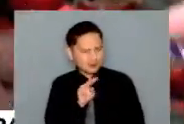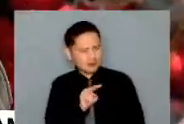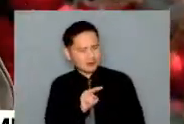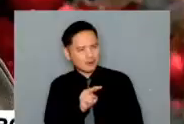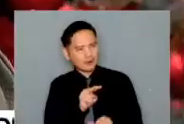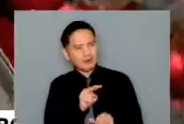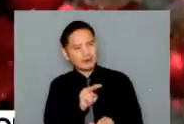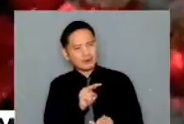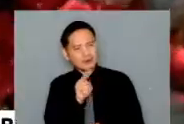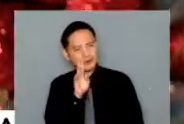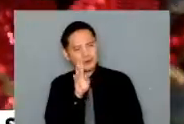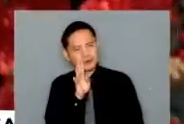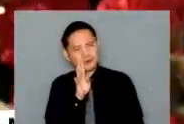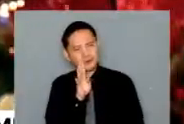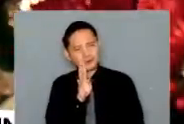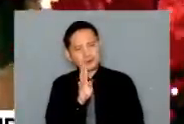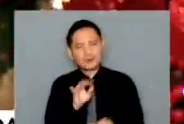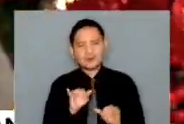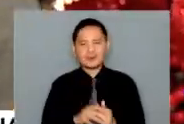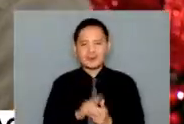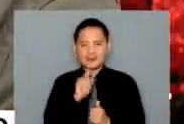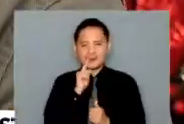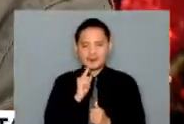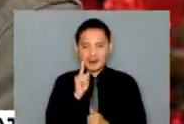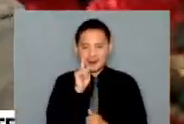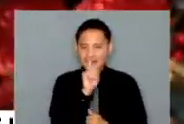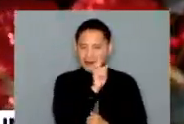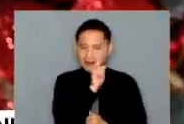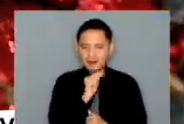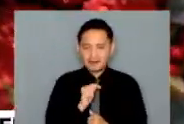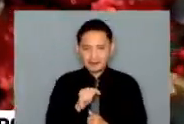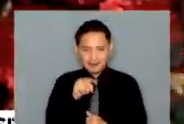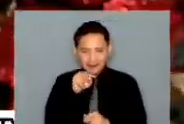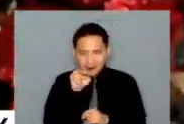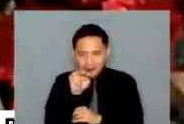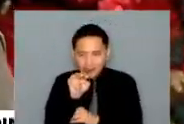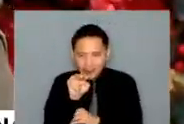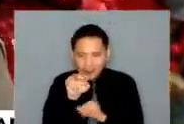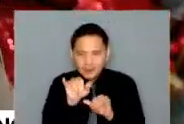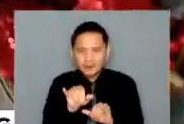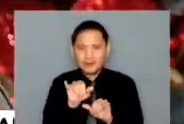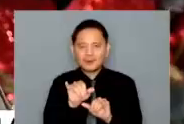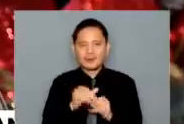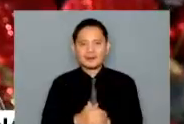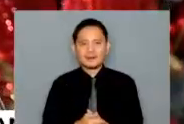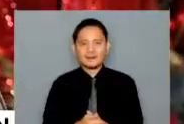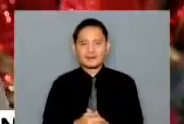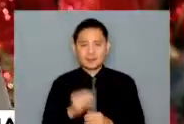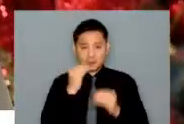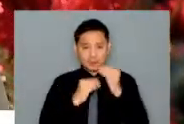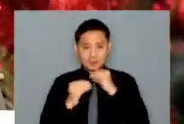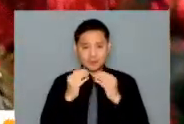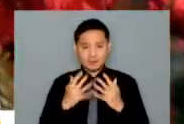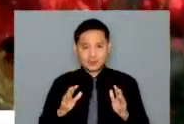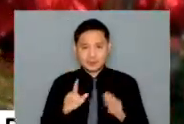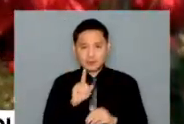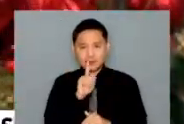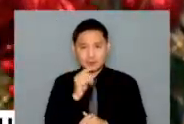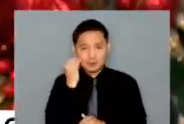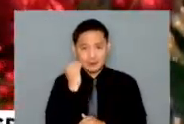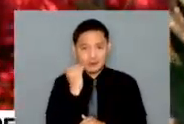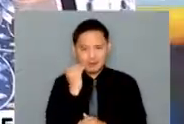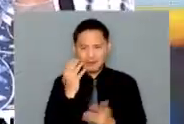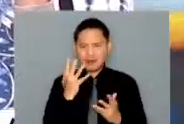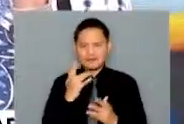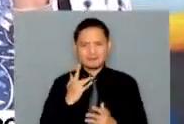mata. It's a feast for the eyes. Ay, kung ganito ang mga ang nakahain, hindi ka talaga mabibiti, Mami Chiki. Alam niyo kung